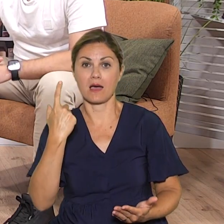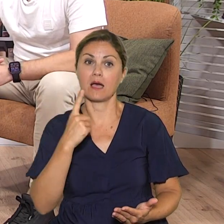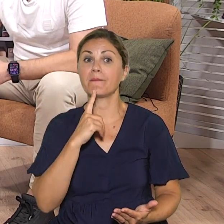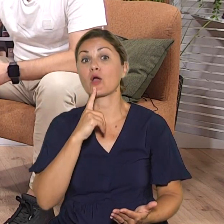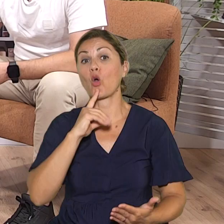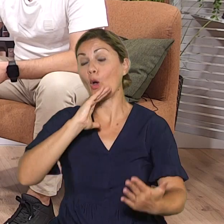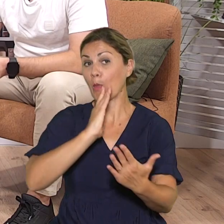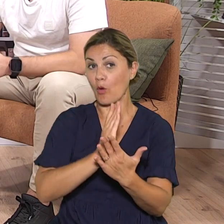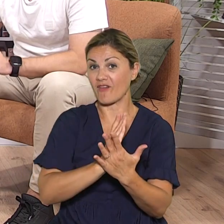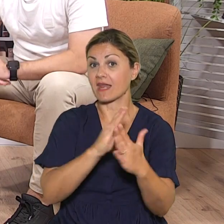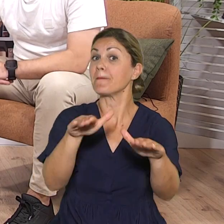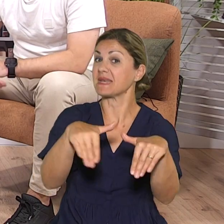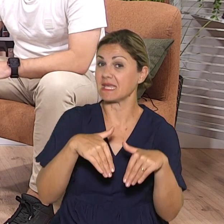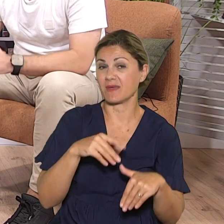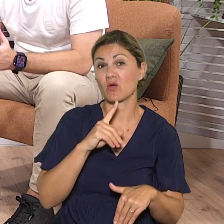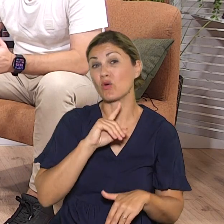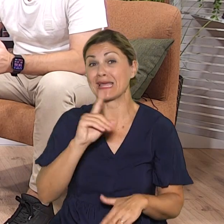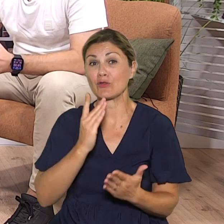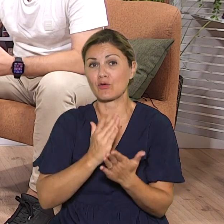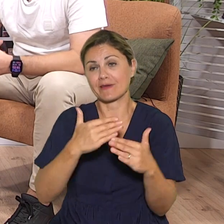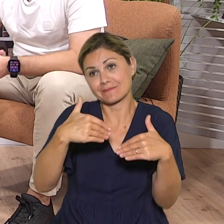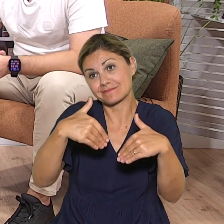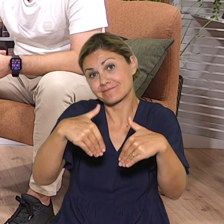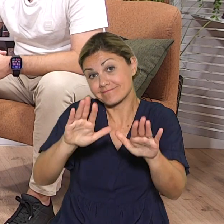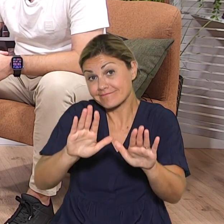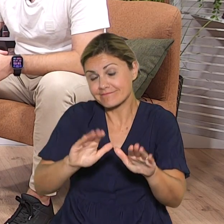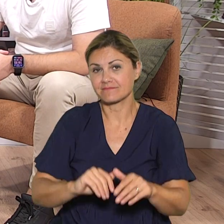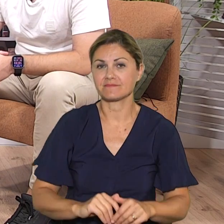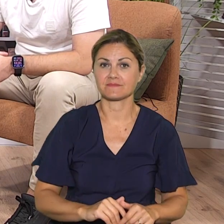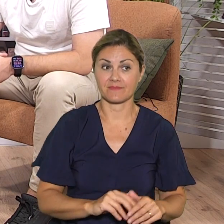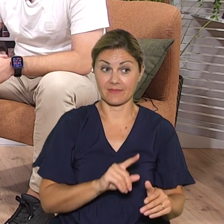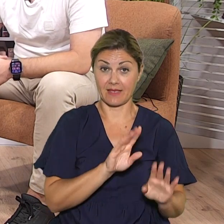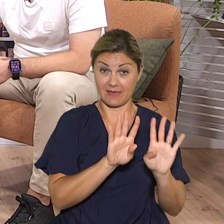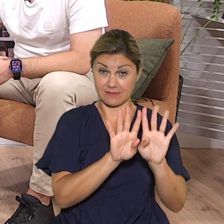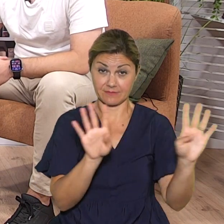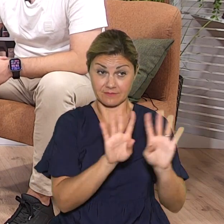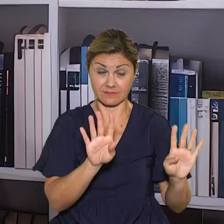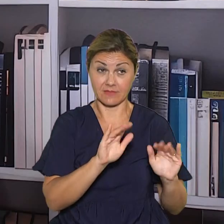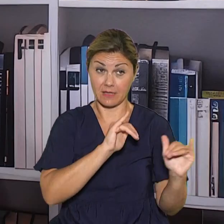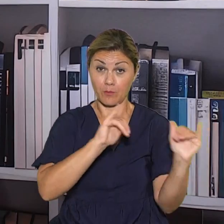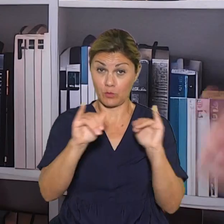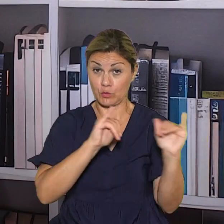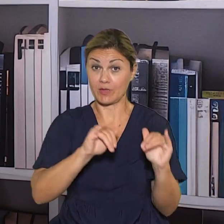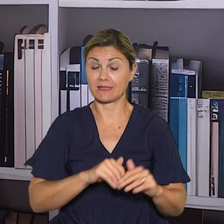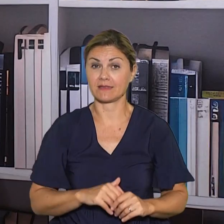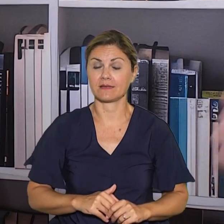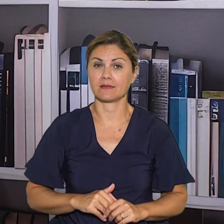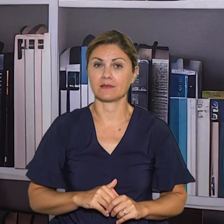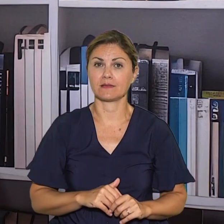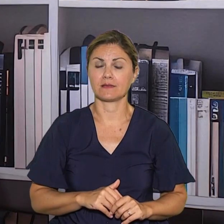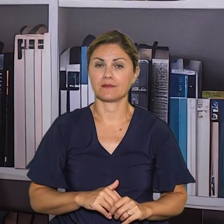Ne znam, da mi se bila tužna. Da. Recite mi, koliko s njima imate nastupa često? Sa ovim zborom?